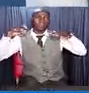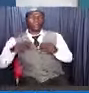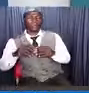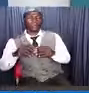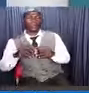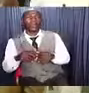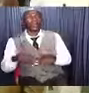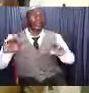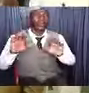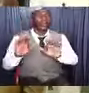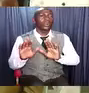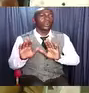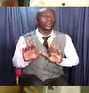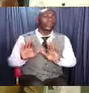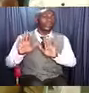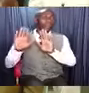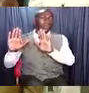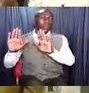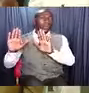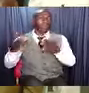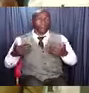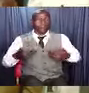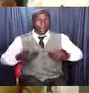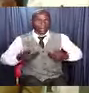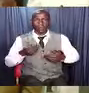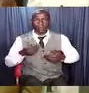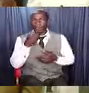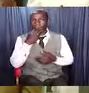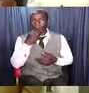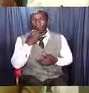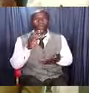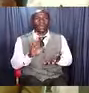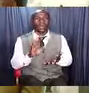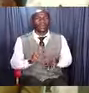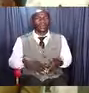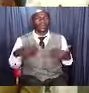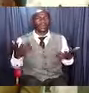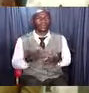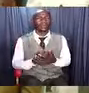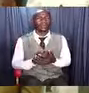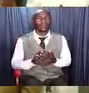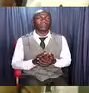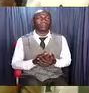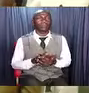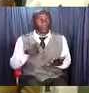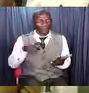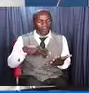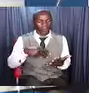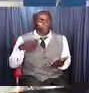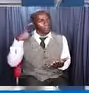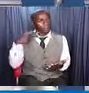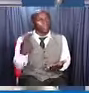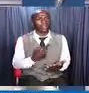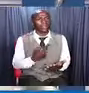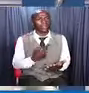Kwani wewe uzuie watu wakose chakula kwa nini? Why should you stop people from getting food? Hallelujah. Hallelujah. Tusome. Read